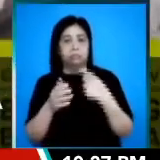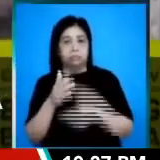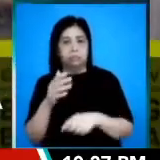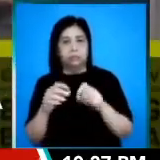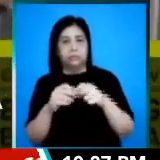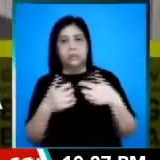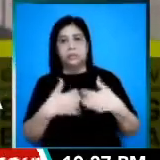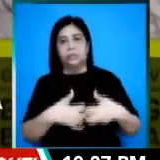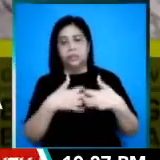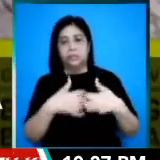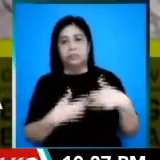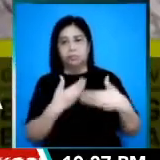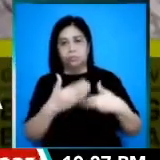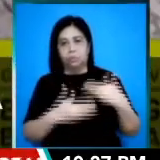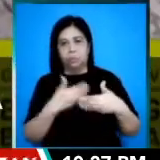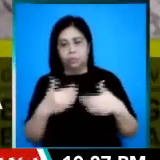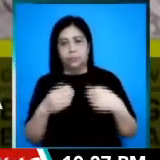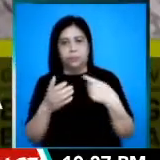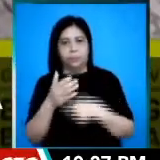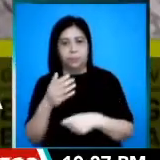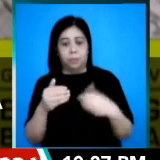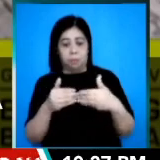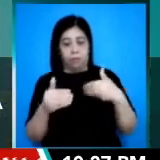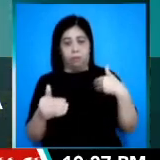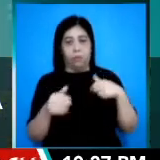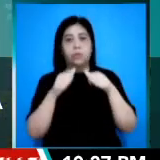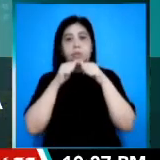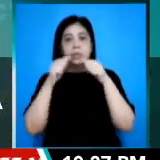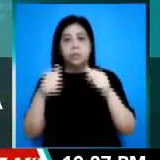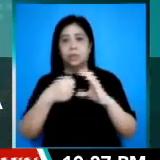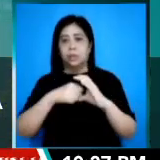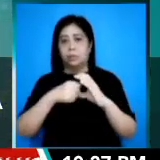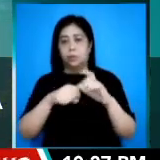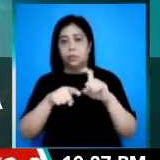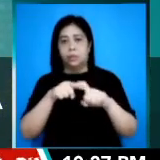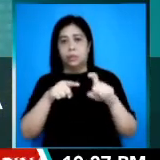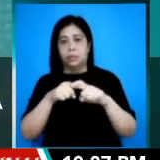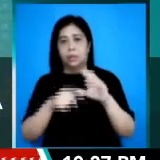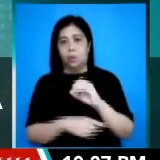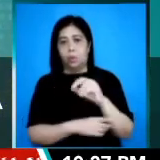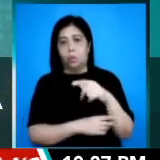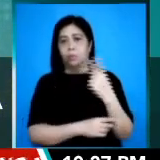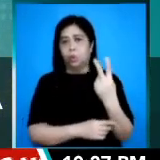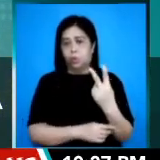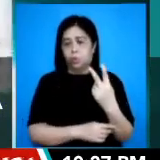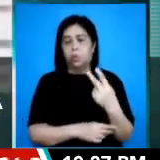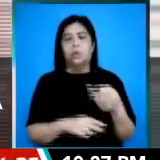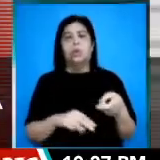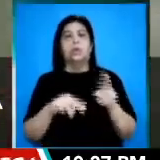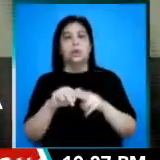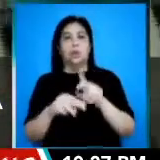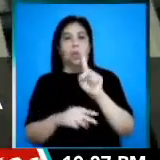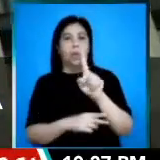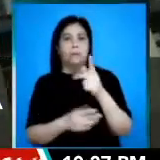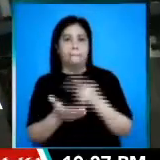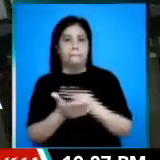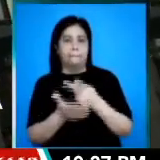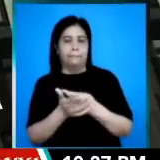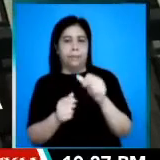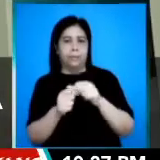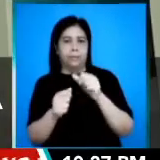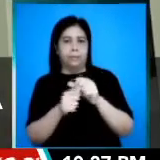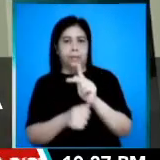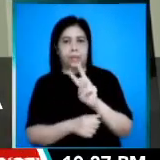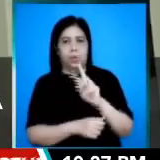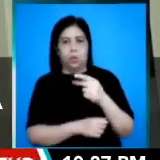charge. Bago nito, nag-anunsyo na ang Camarines Sur Electric Cooperative 2 ng dagdag 1 peso per kilowatt hour. Nauna na rin nagtaas